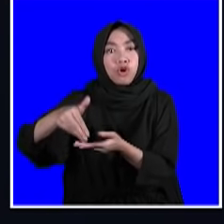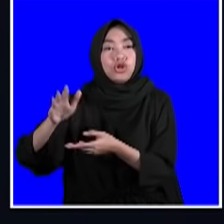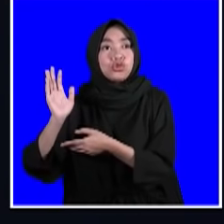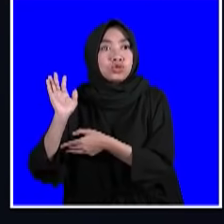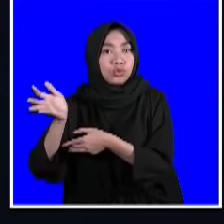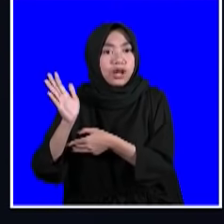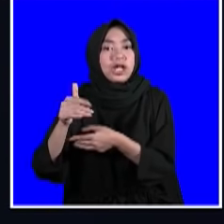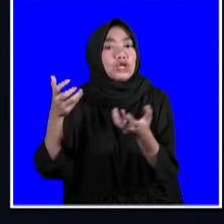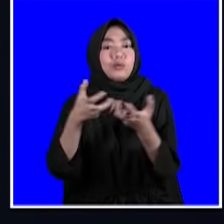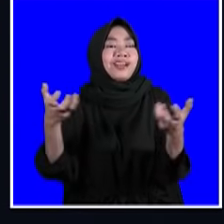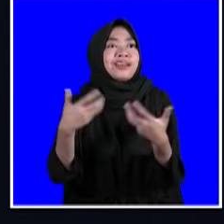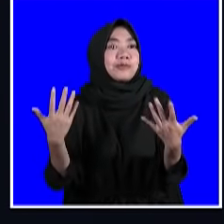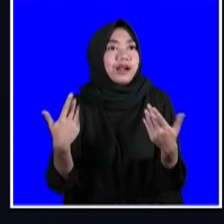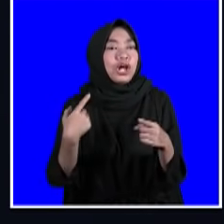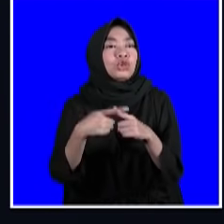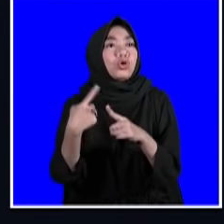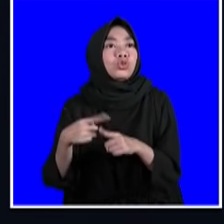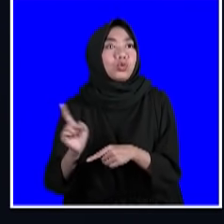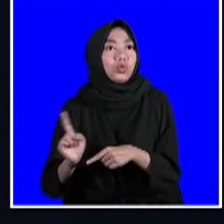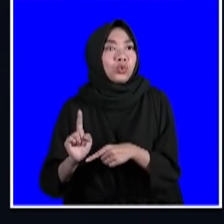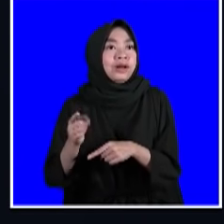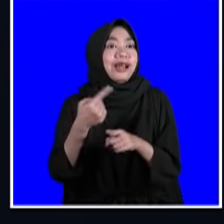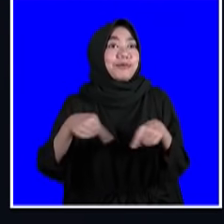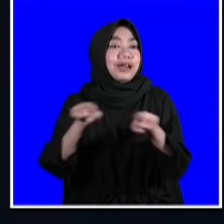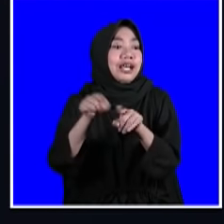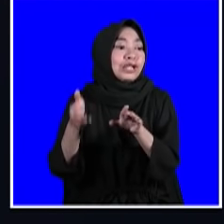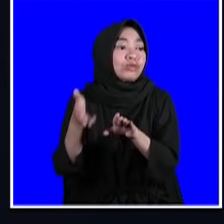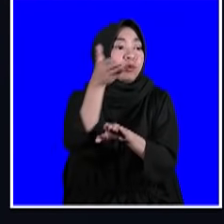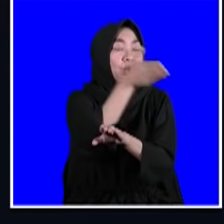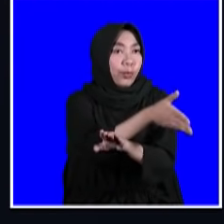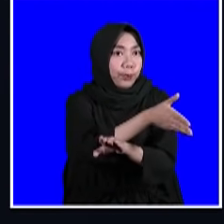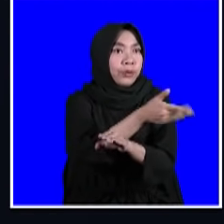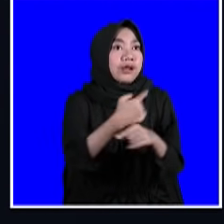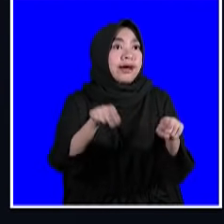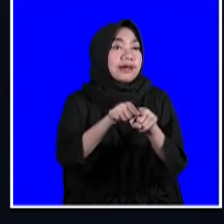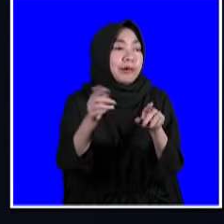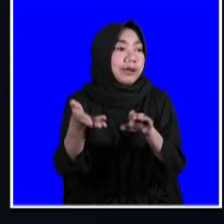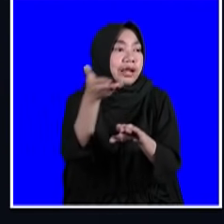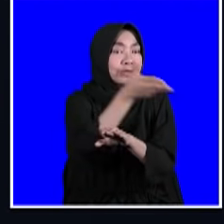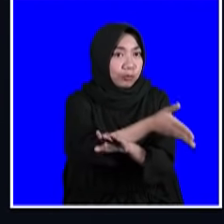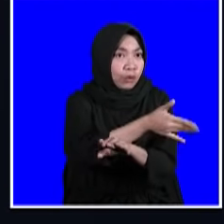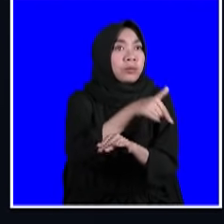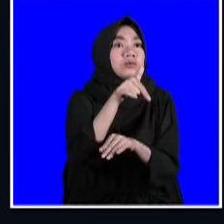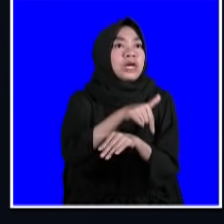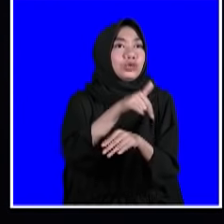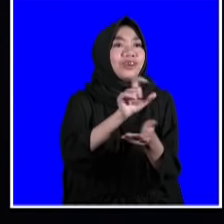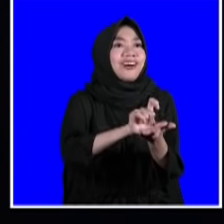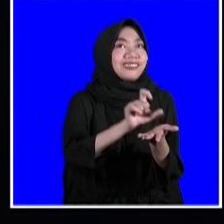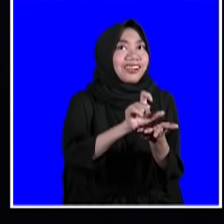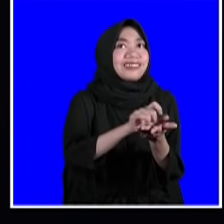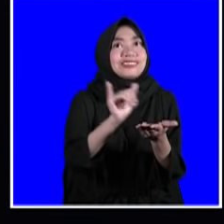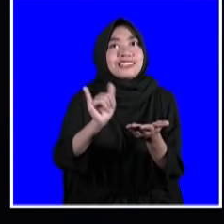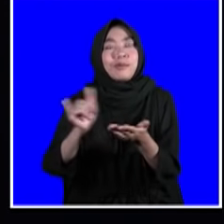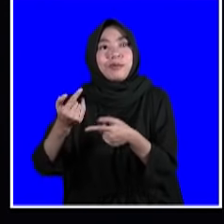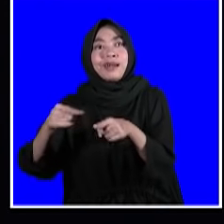dengan harta yang sudah dikumpulkan sebelum pernikahan. Nah, harta yang dikumpulkan sebelum pernikahan itu